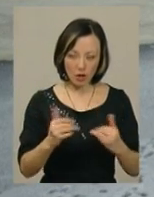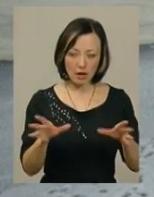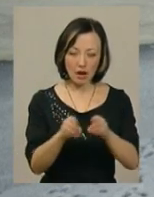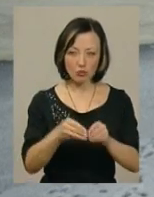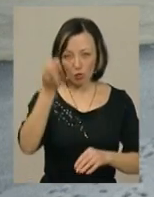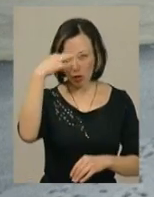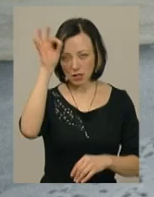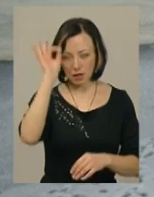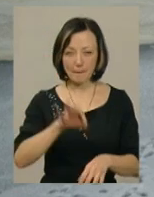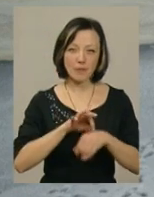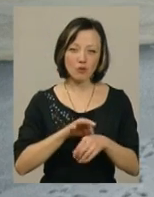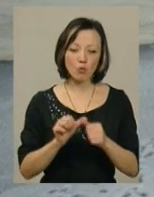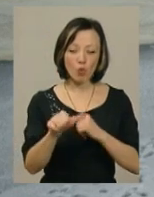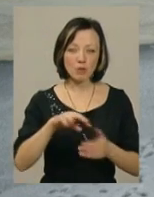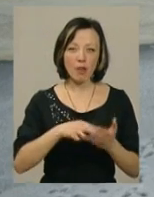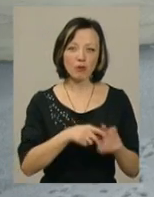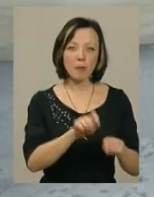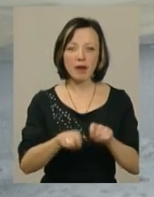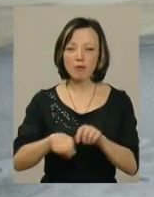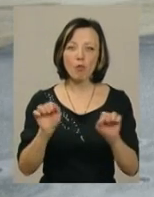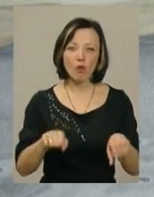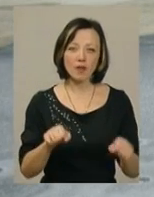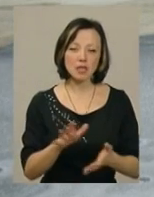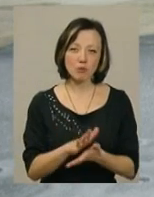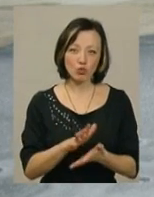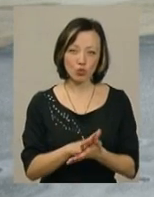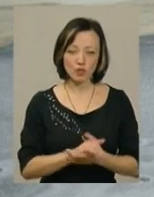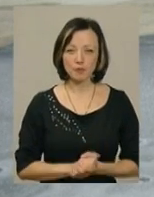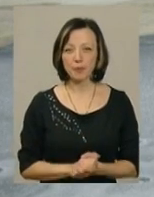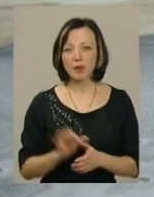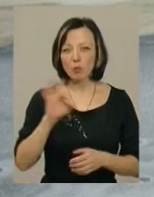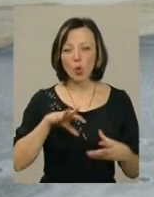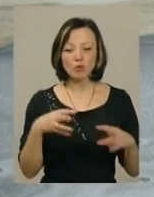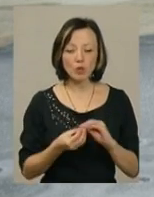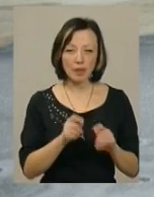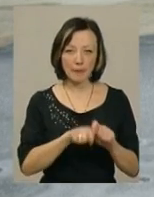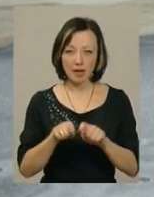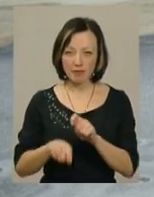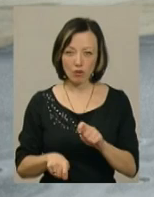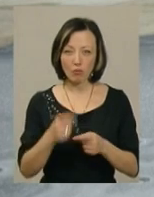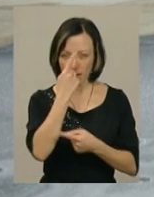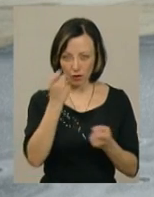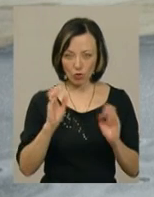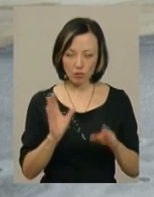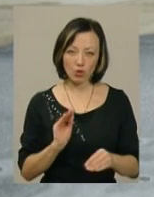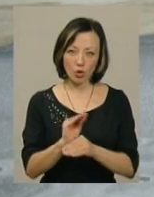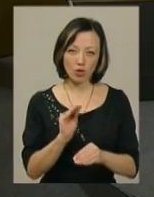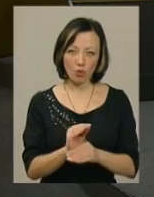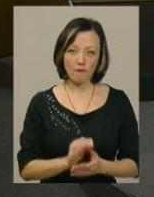з поліціянтами проведуть позапланові перевірки ймовірних забруднювачів. Про результати перевірок ми повідомимо